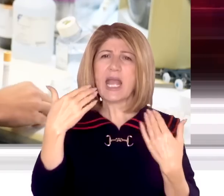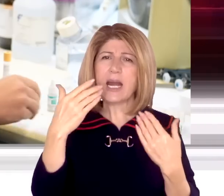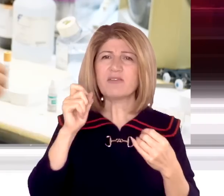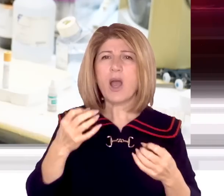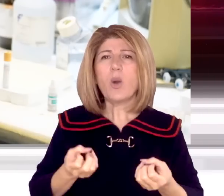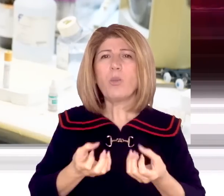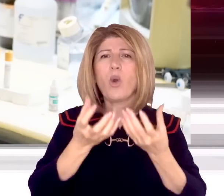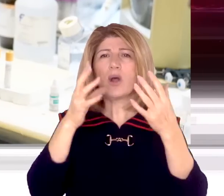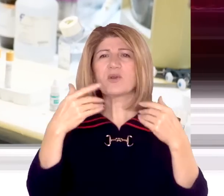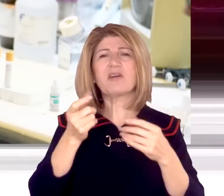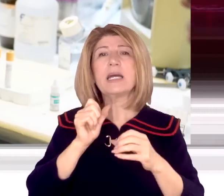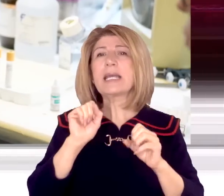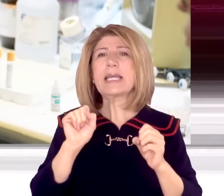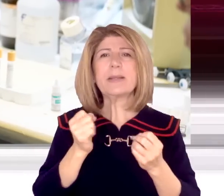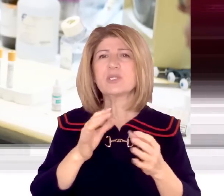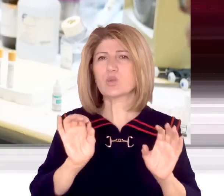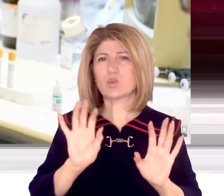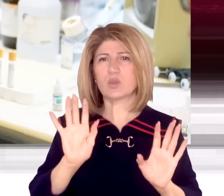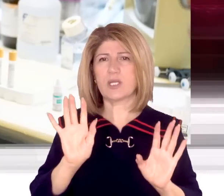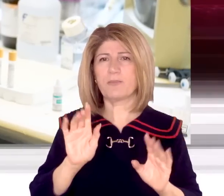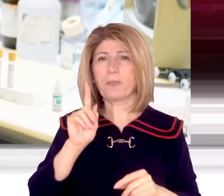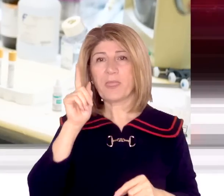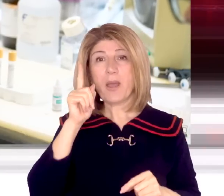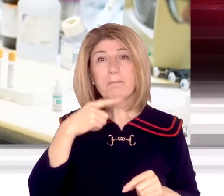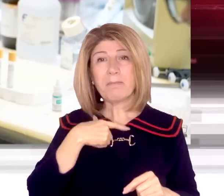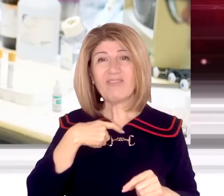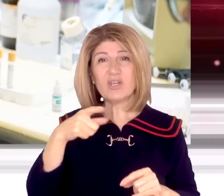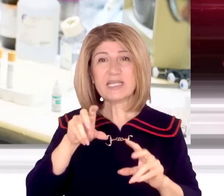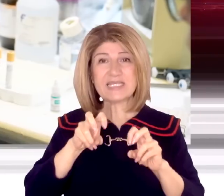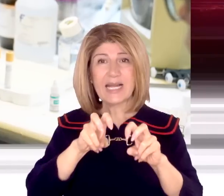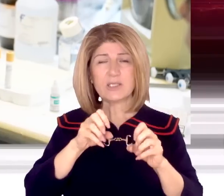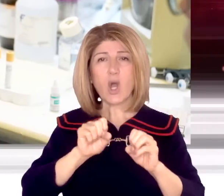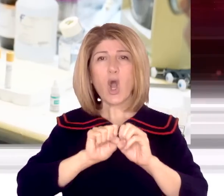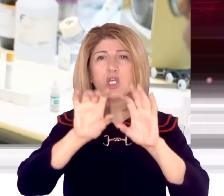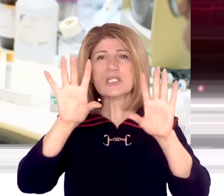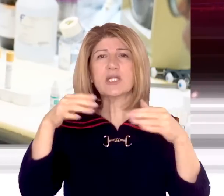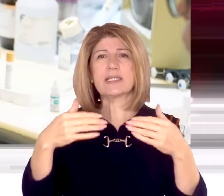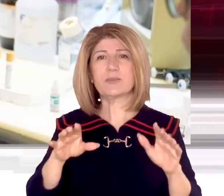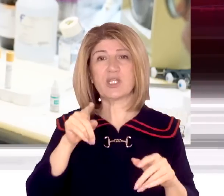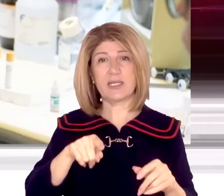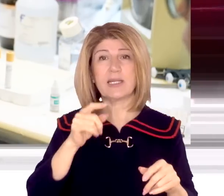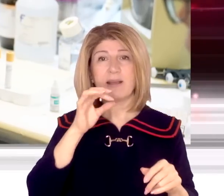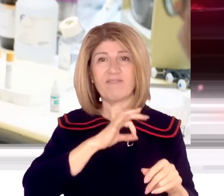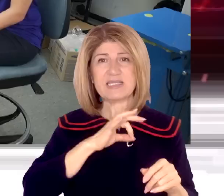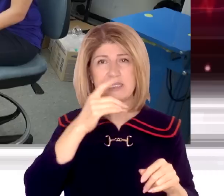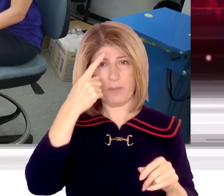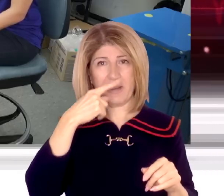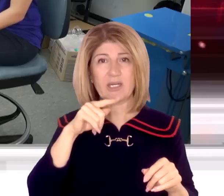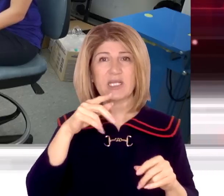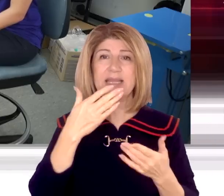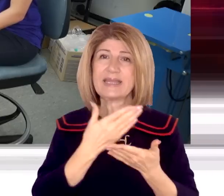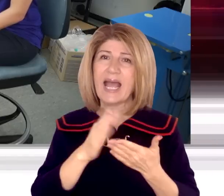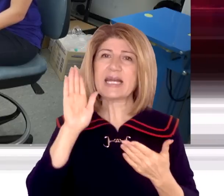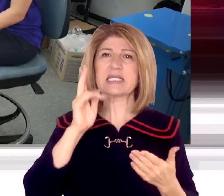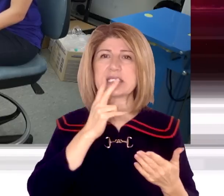درجه گرم میکنه و بخار میکنه، بدون اینکه بسوزوندش. برای همین مواد سرطانزایی آزاد نمیشه. این وسیله